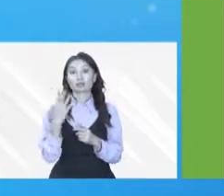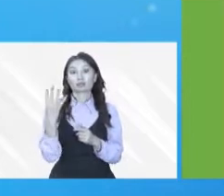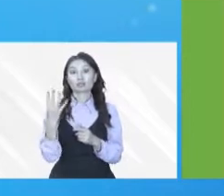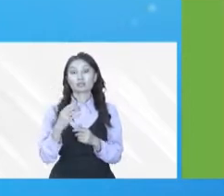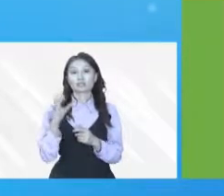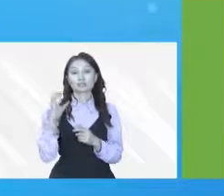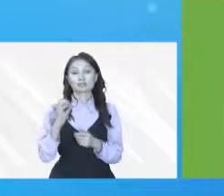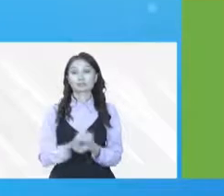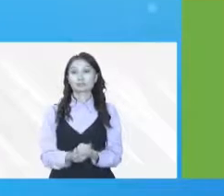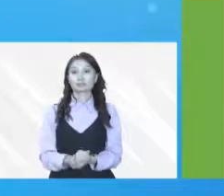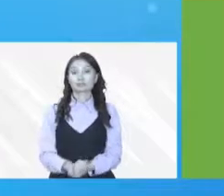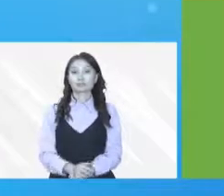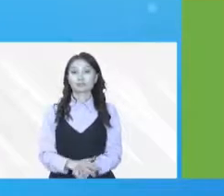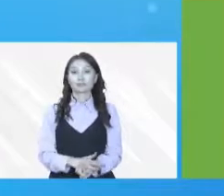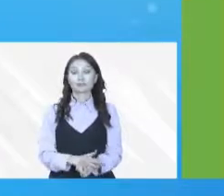2N4C.